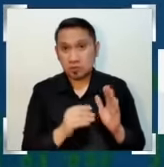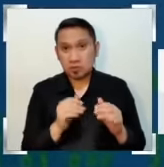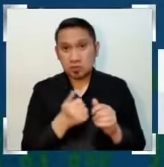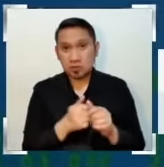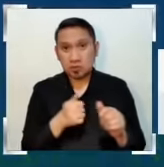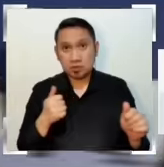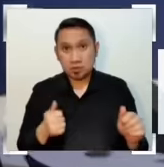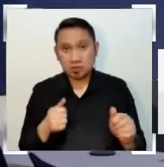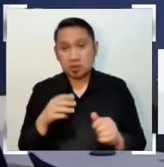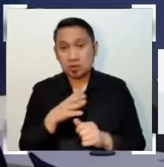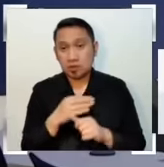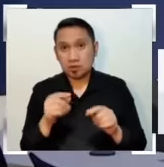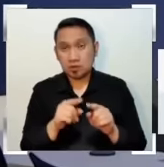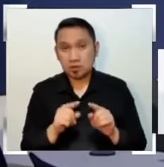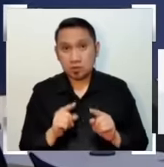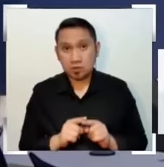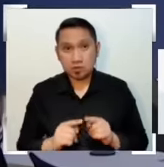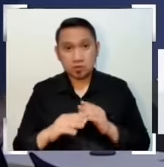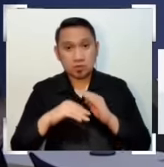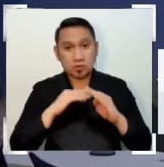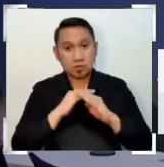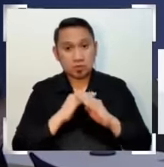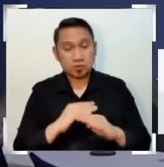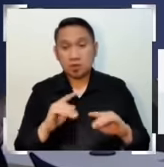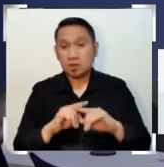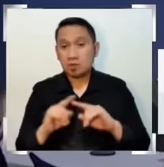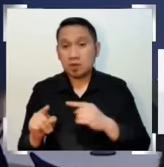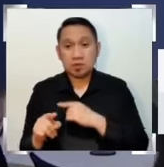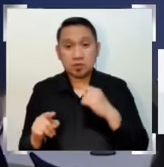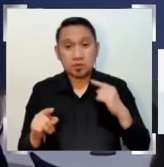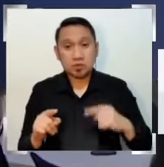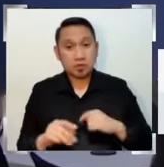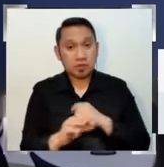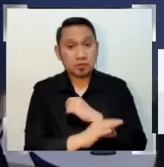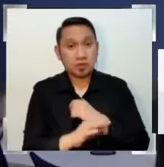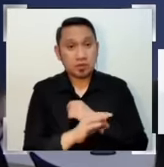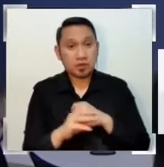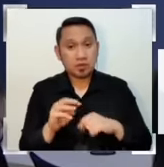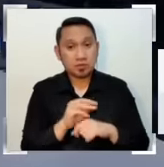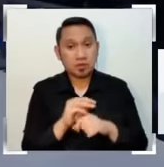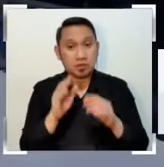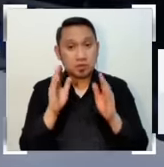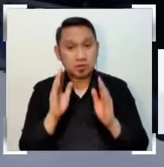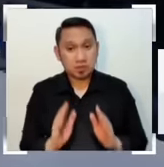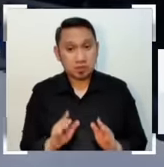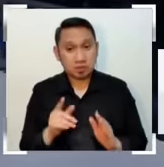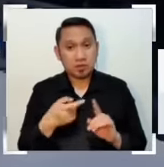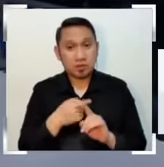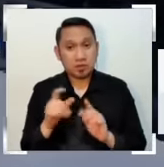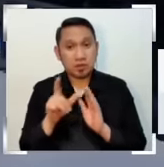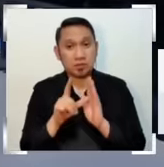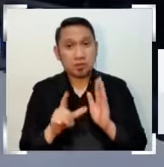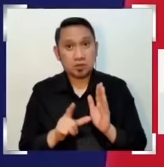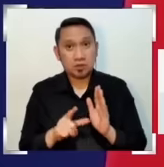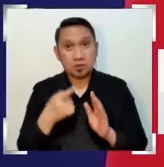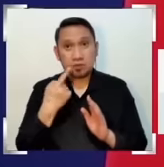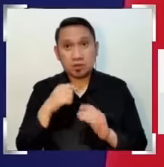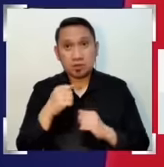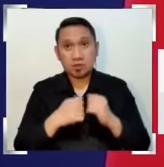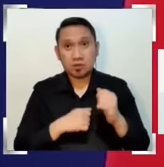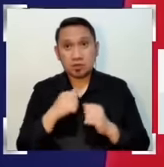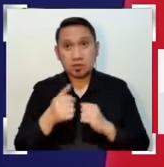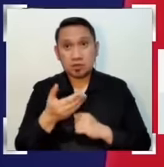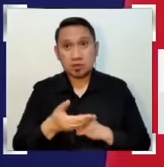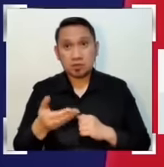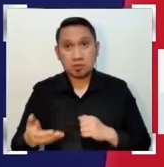at panghaharang. Pero ang Chinese Foreign Ministry iginit na nakabatay sa batas ang pagharang nila sa construction materials sa dadalhin ng Pilipinas